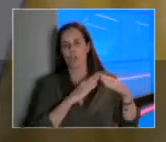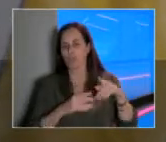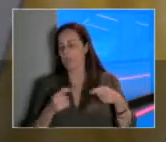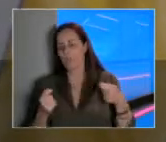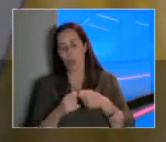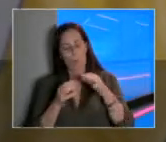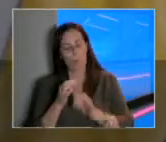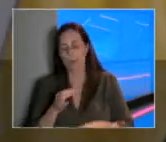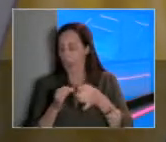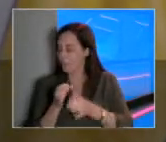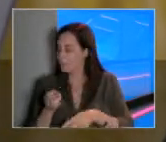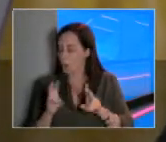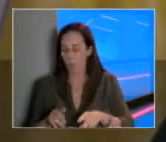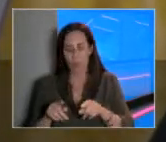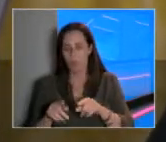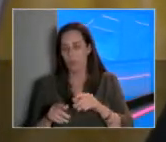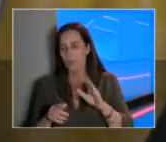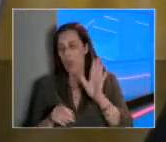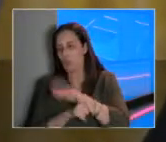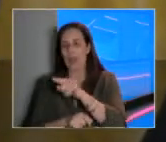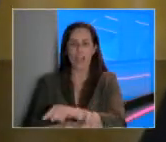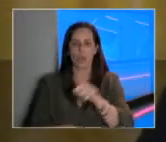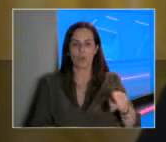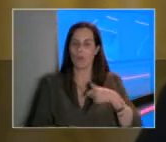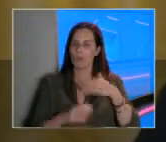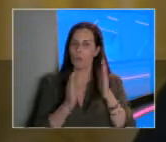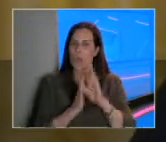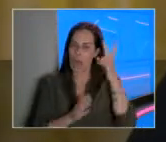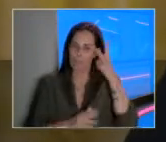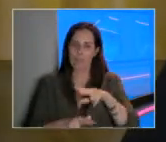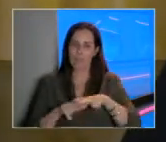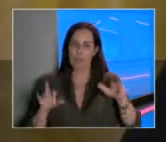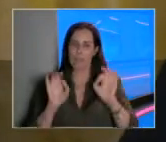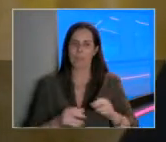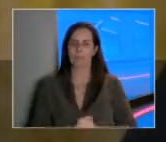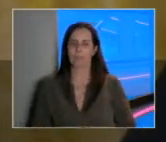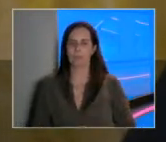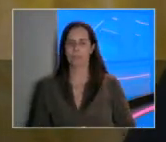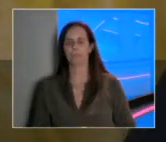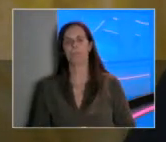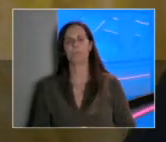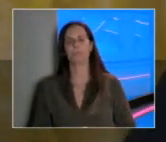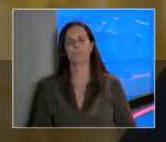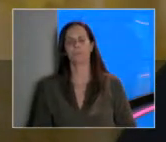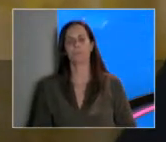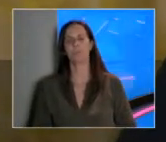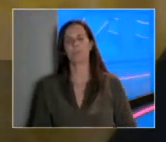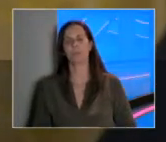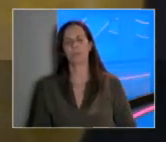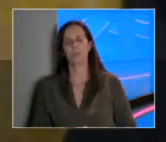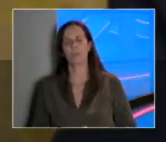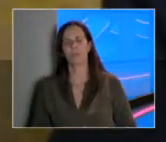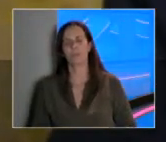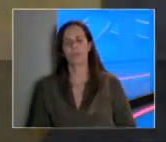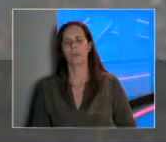תלוי בפרטים. הפרטים יכולים להוביל לכאן או לכאן, ואנחנו מבקשים להבין את התמונה האמיתית. עמוס במילואים, אלוף במילואים ידין, אני